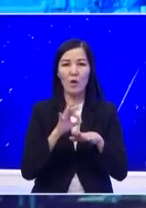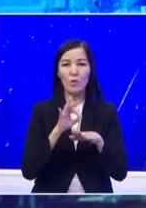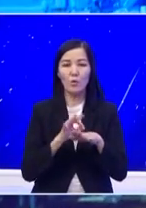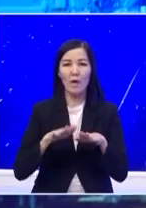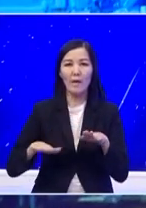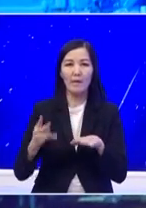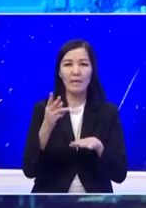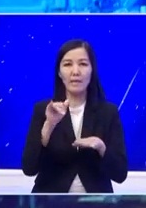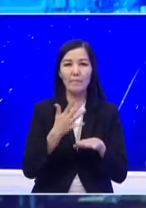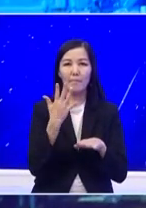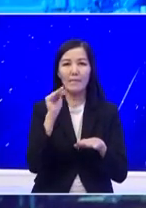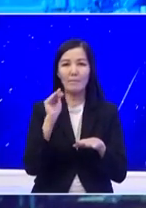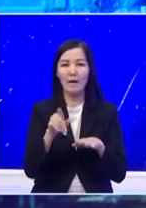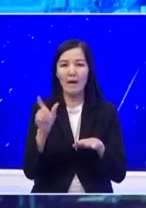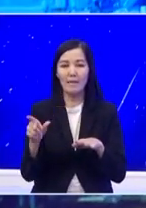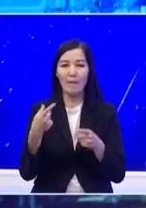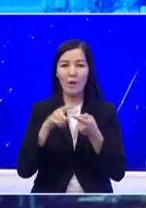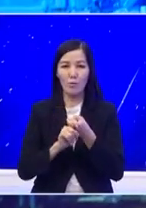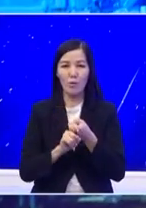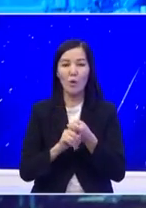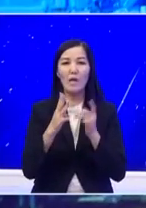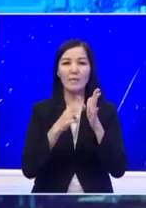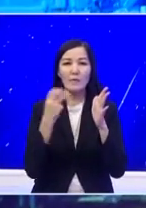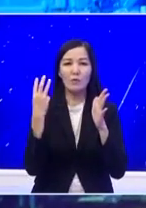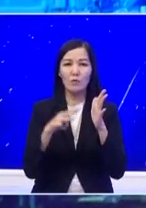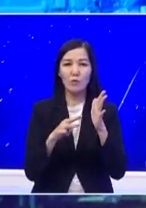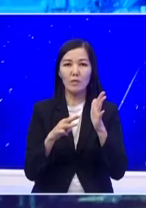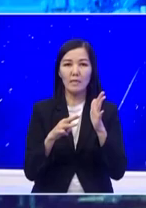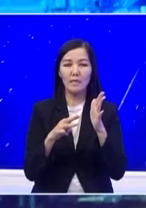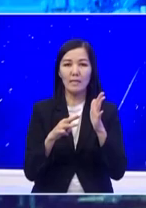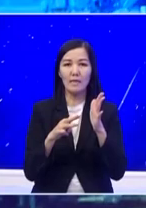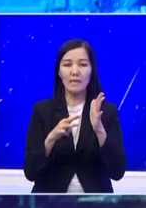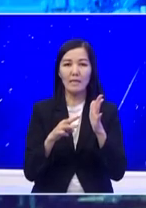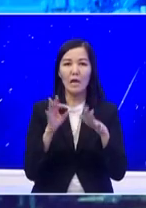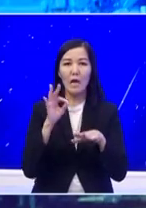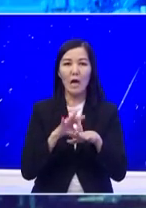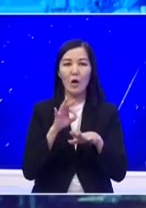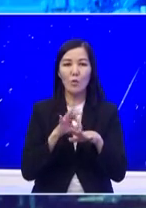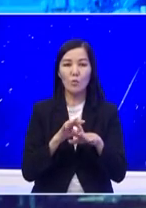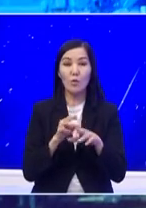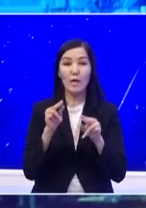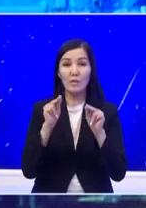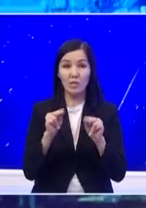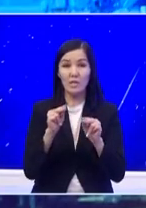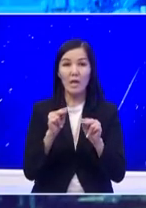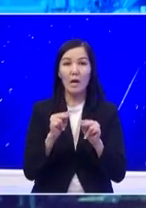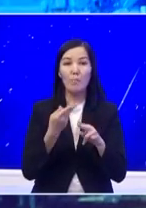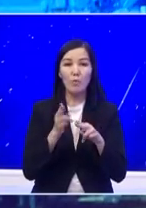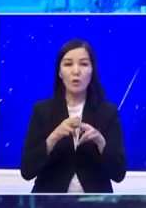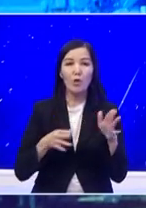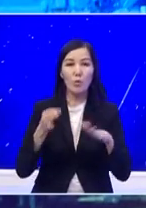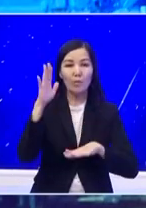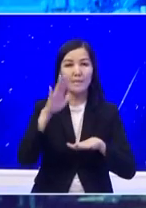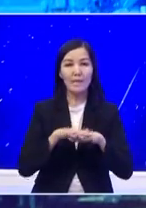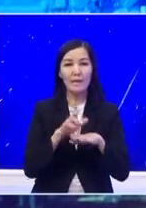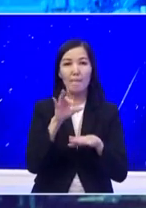аймақта 2,5 мыңнан аса адам шалдыққан, оның 830-ының симптомдық белгілері айқын. Бұл туралы облыс әкімінің